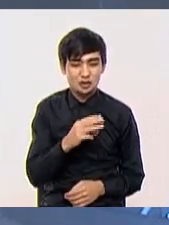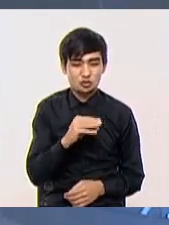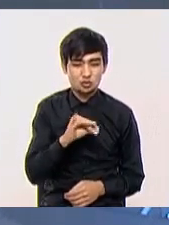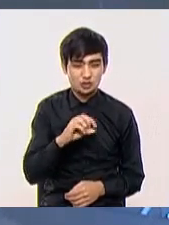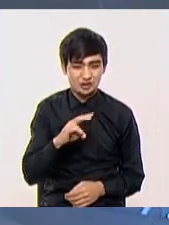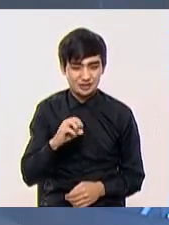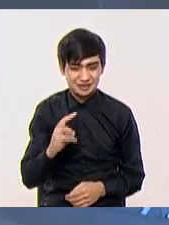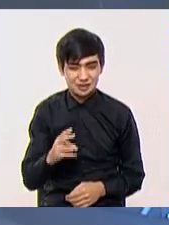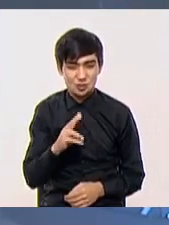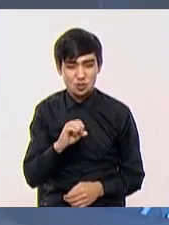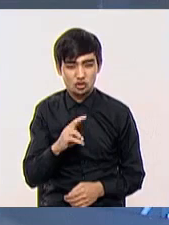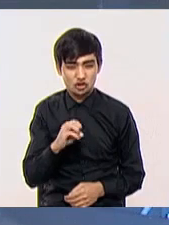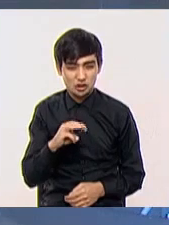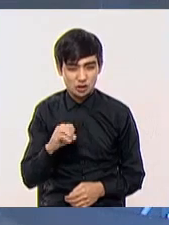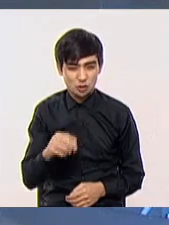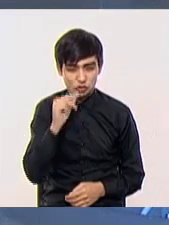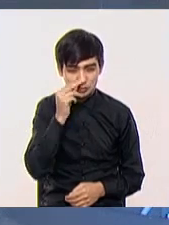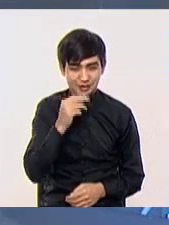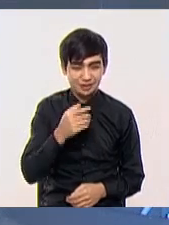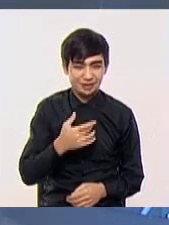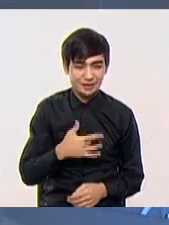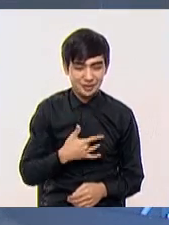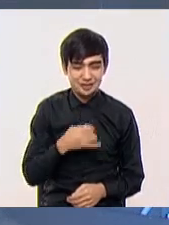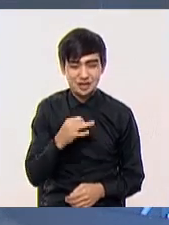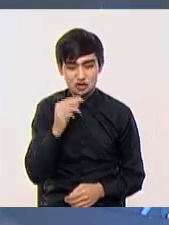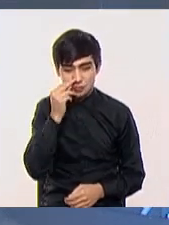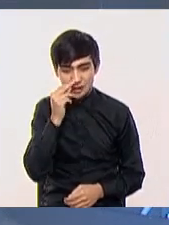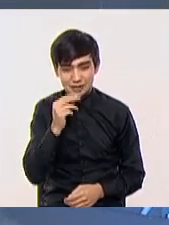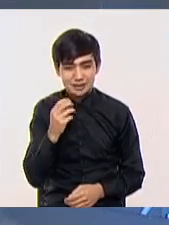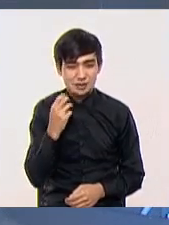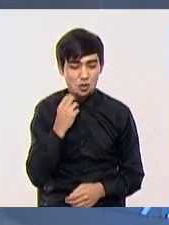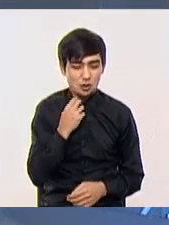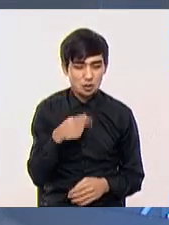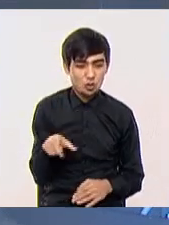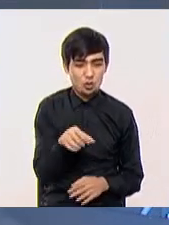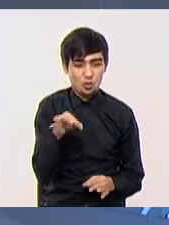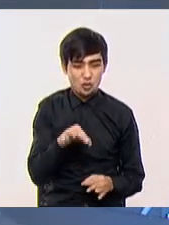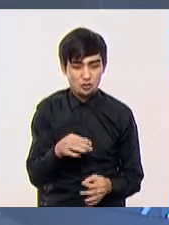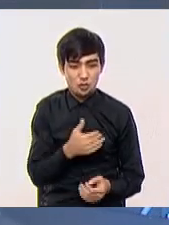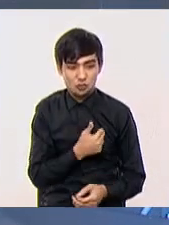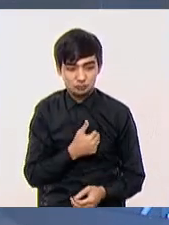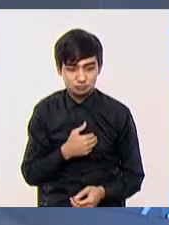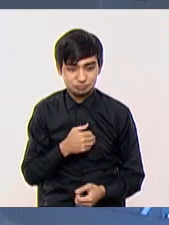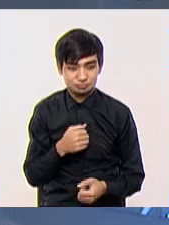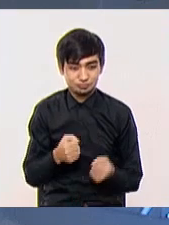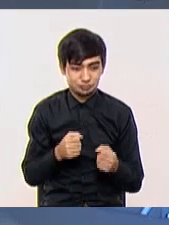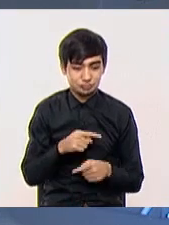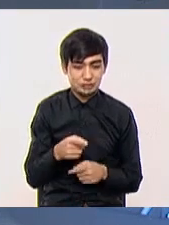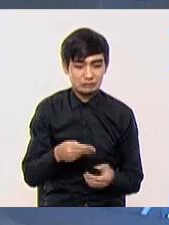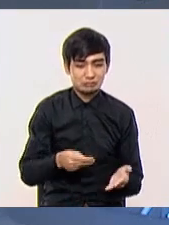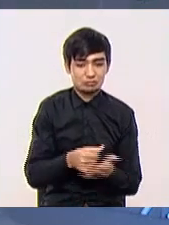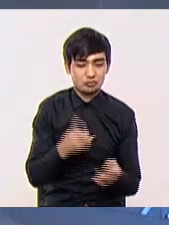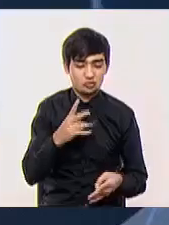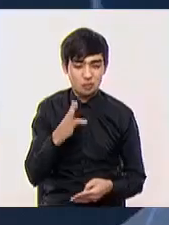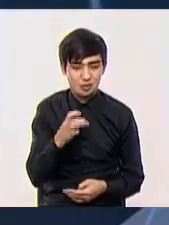Қапшағай, Талдықорған, Шымкент, Тараз, Тараз, Қайнар, Шымкент, Қызылорда бағытындағы тас жолдармен жүргіңіз келсе, онда ақша төлеуіңіз